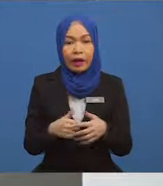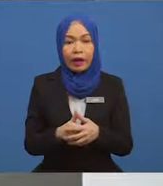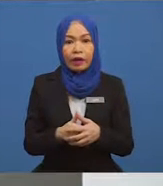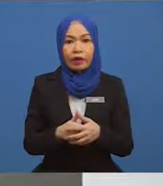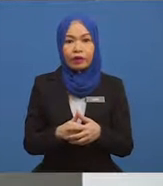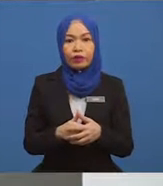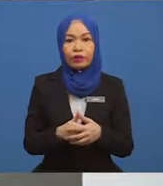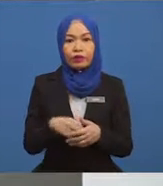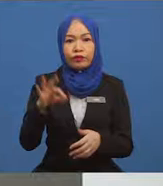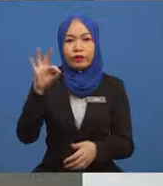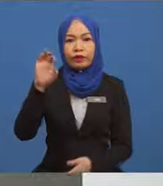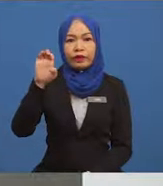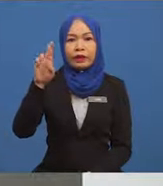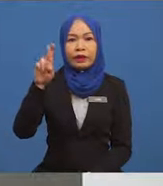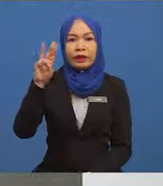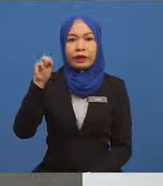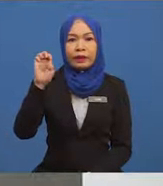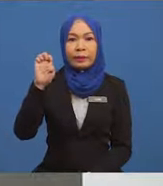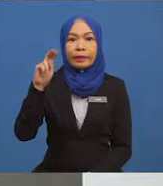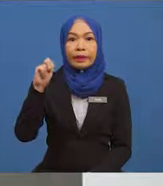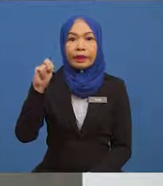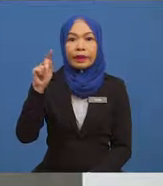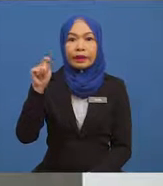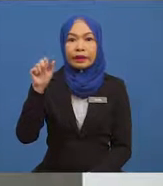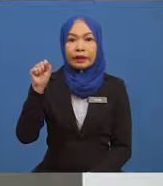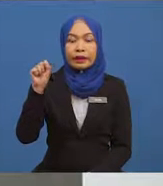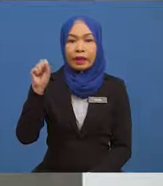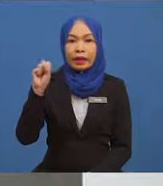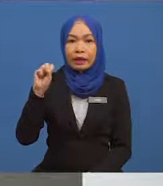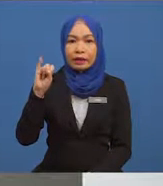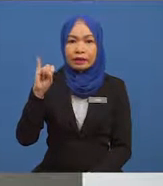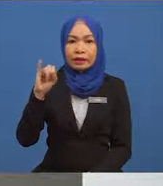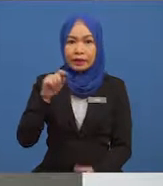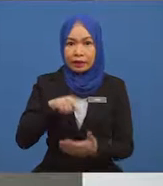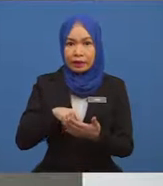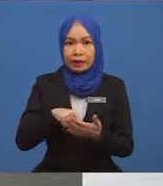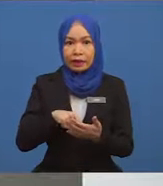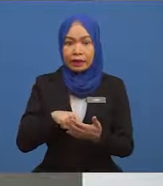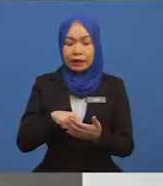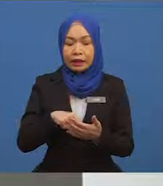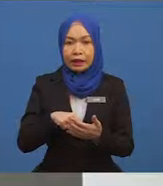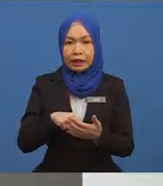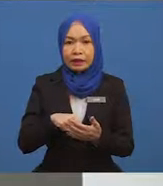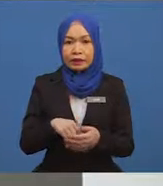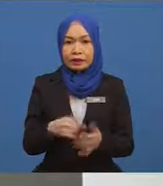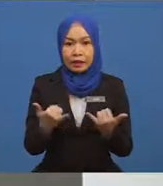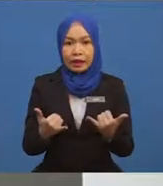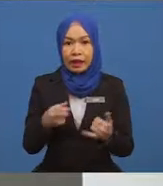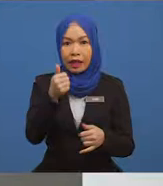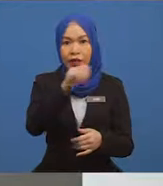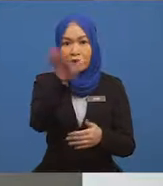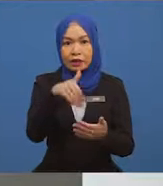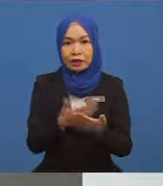boleh berlaku. Selepas ini, anda akan menonton satu video